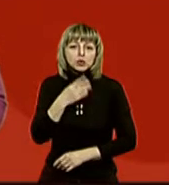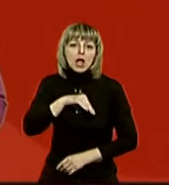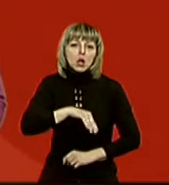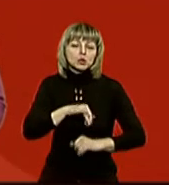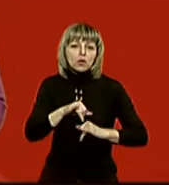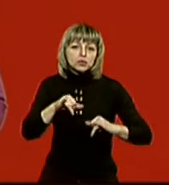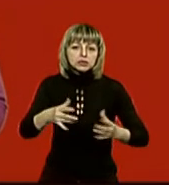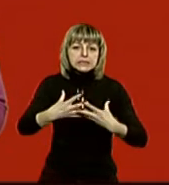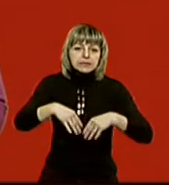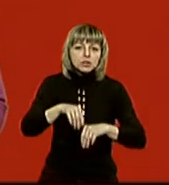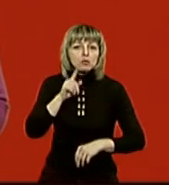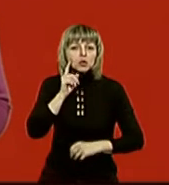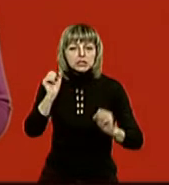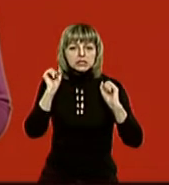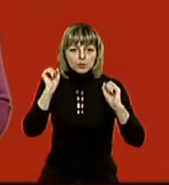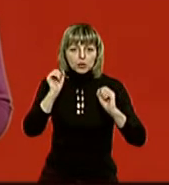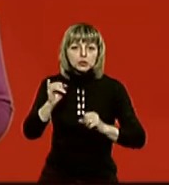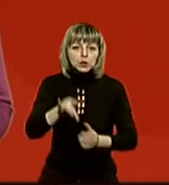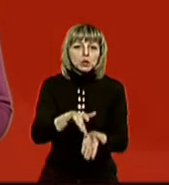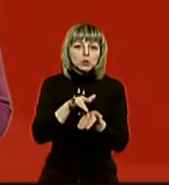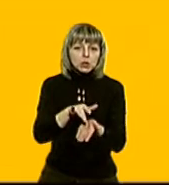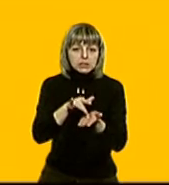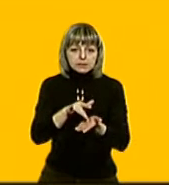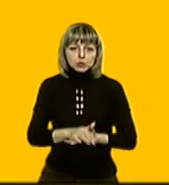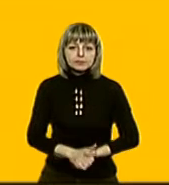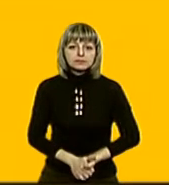духовного розвитку, сім'ї, молоді, спорту та туризму.